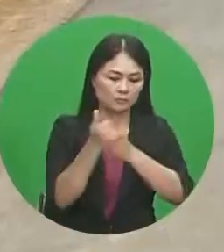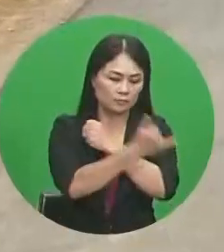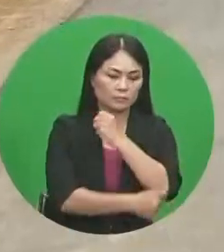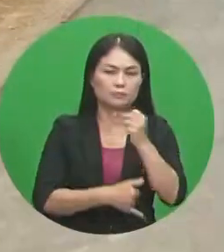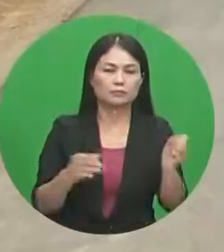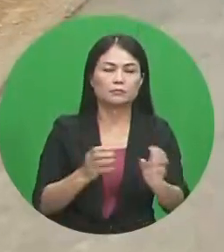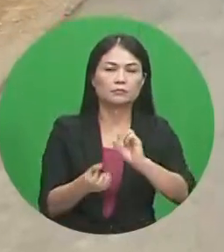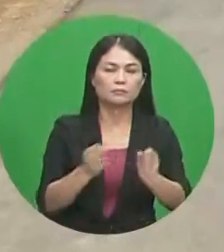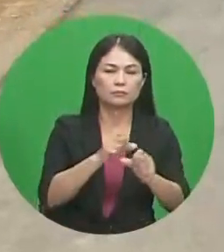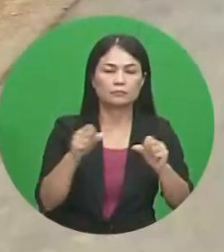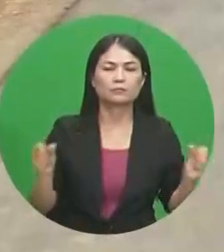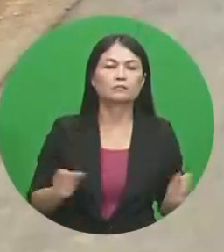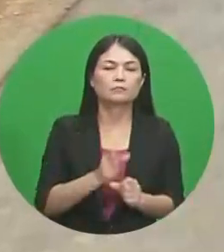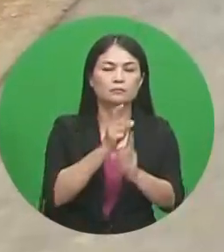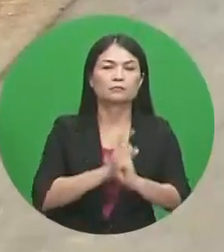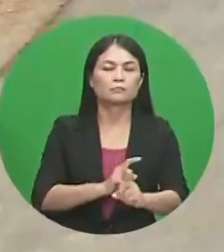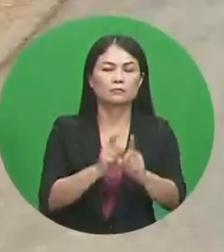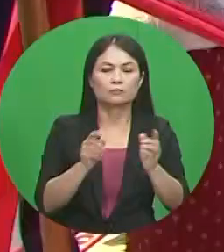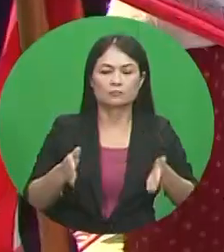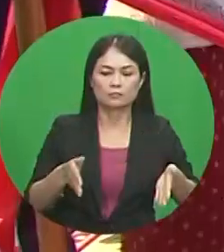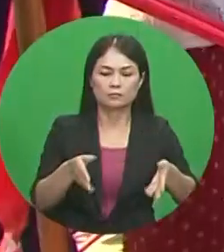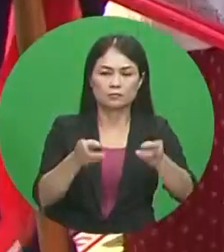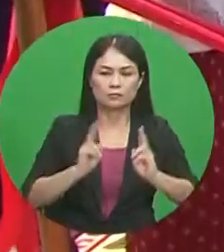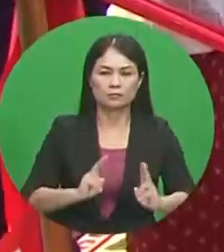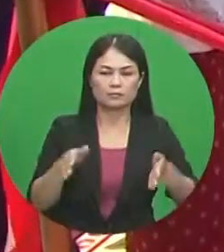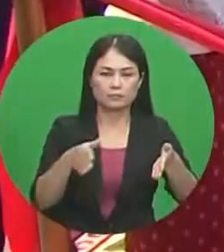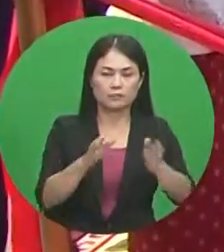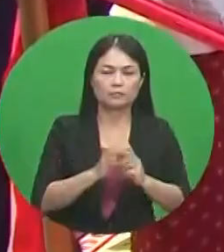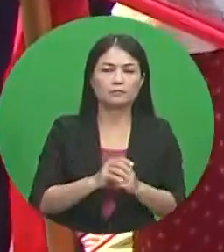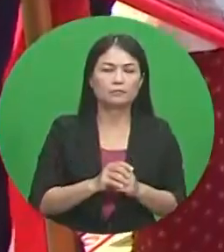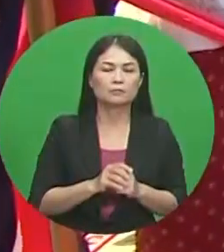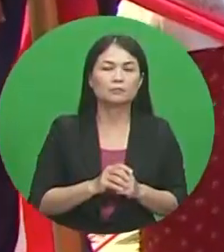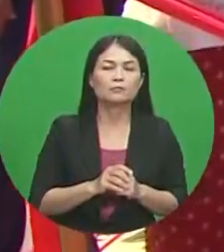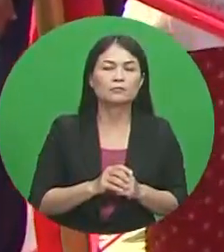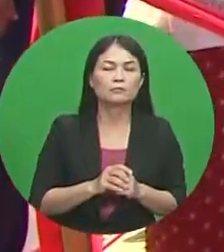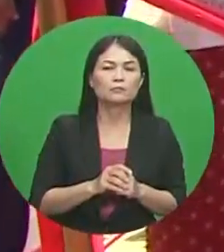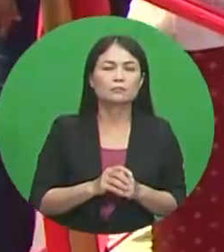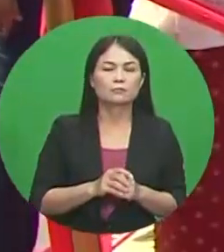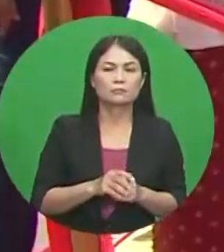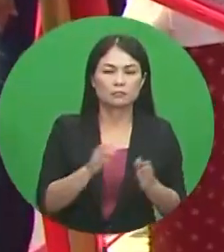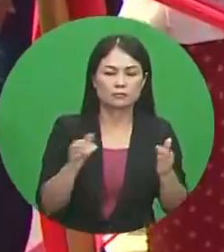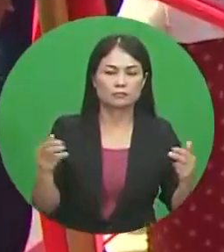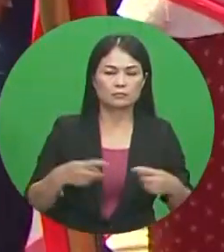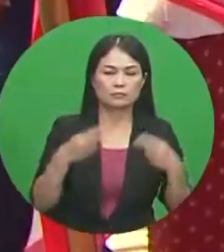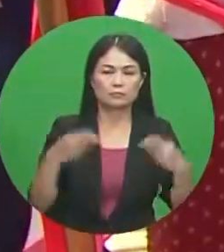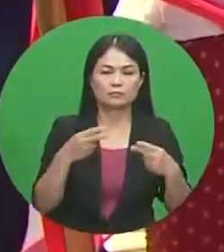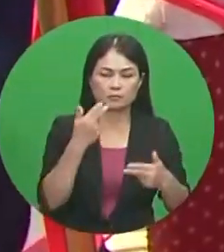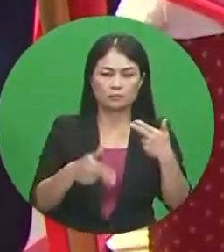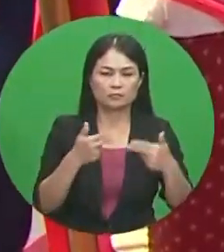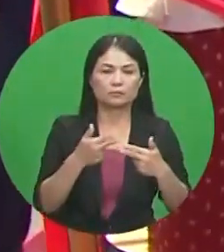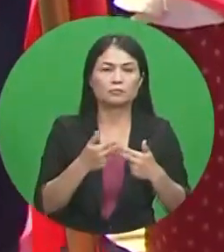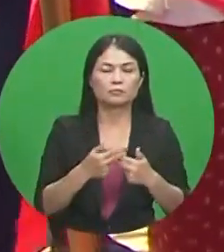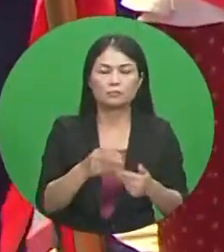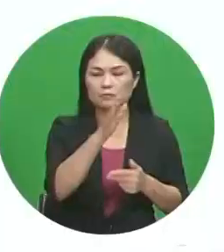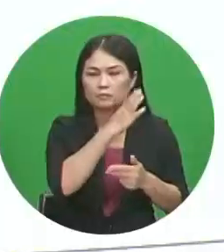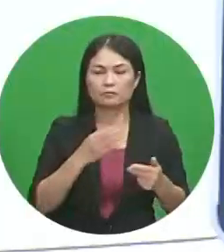បានប្រែក្លាយតំបន់នៅតាមសងខាងផ្លូវជាតិនេះដែលធ្លាប់តែជាសមរភូមិប្រយុទ្ធនិងដីចម្